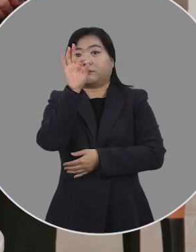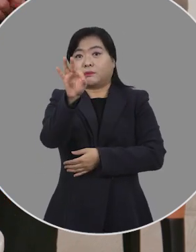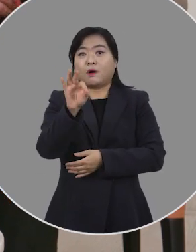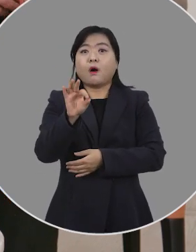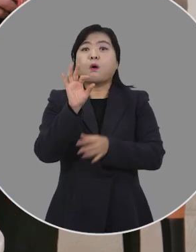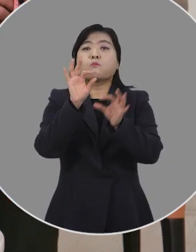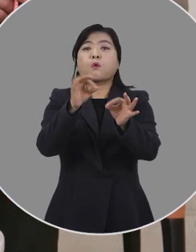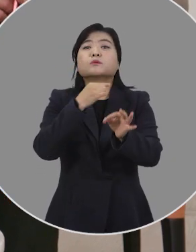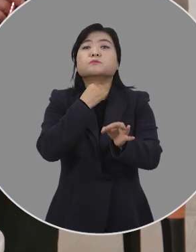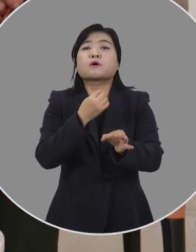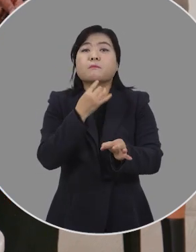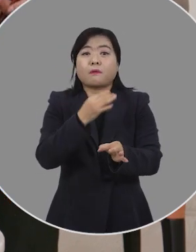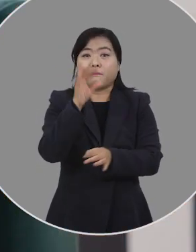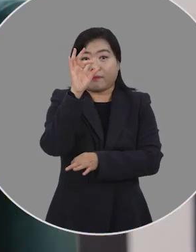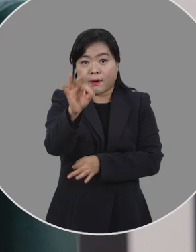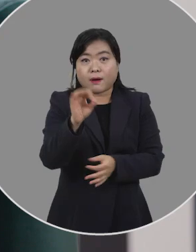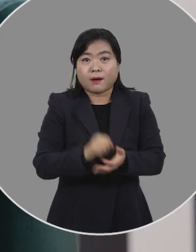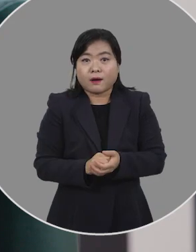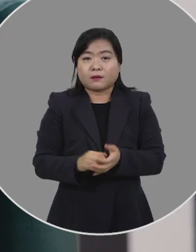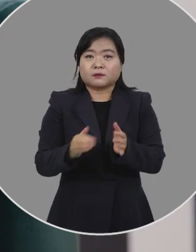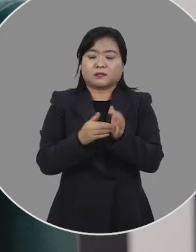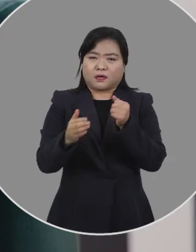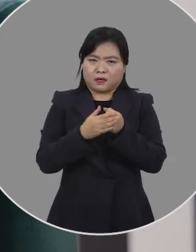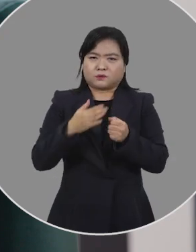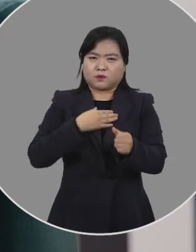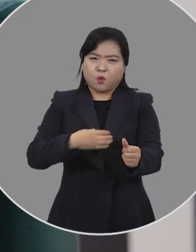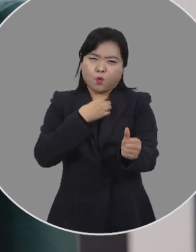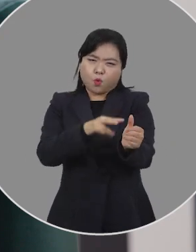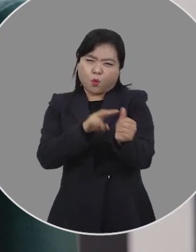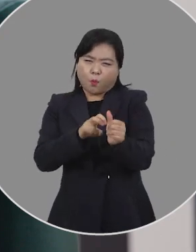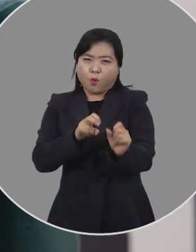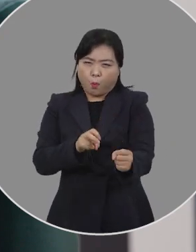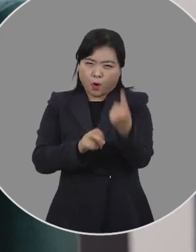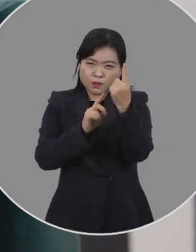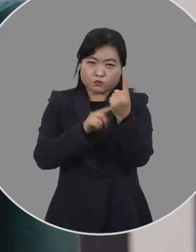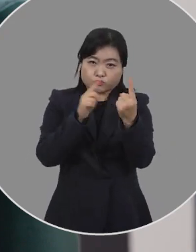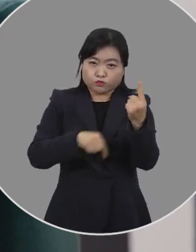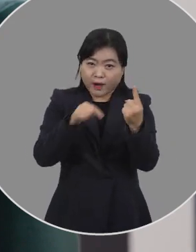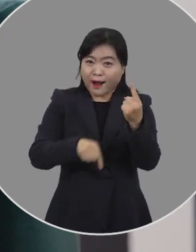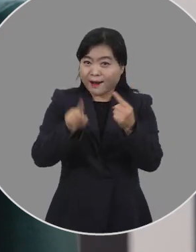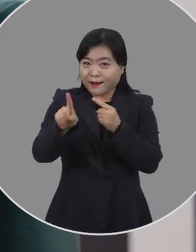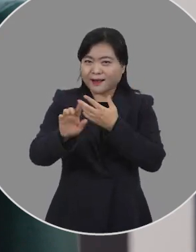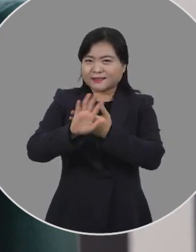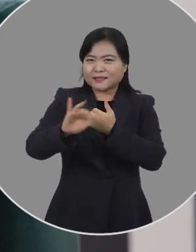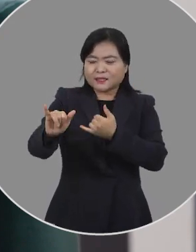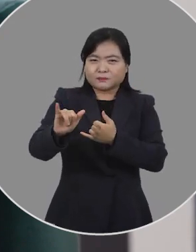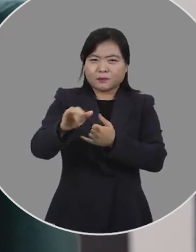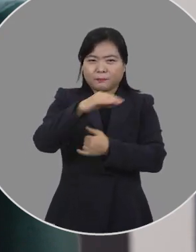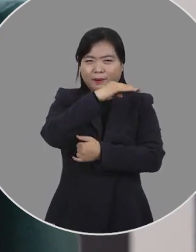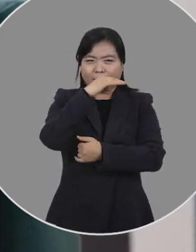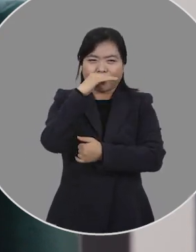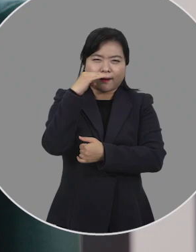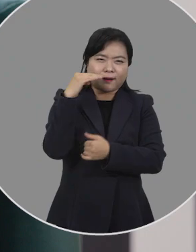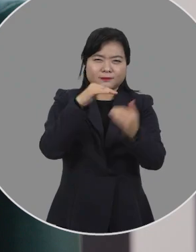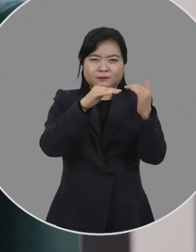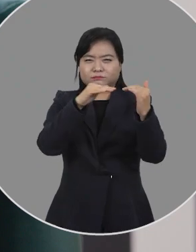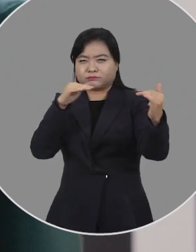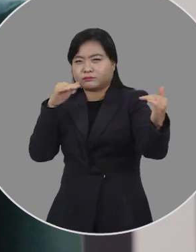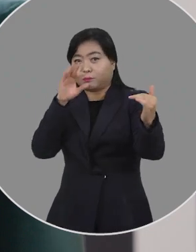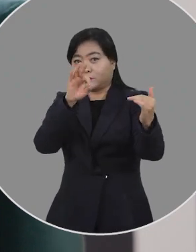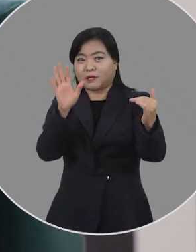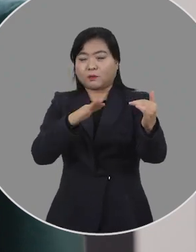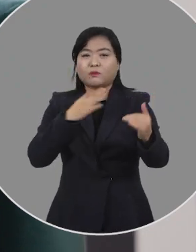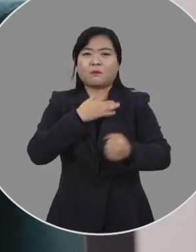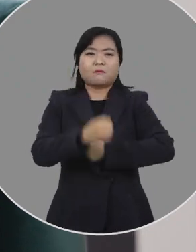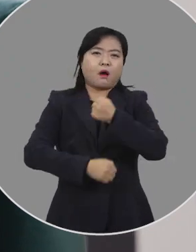보고 싶은 것만 보는 거죠. 그러니까 저는 그 혐오의 원인 중에 하나가 타인을 똑바로 보지 않고 자기